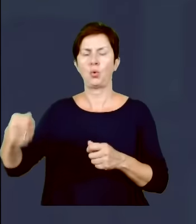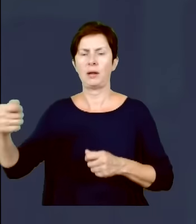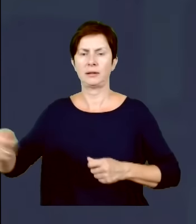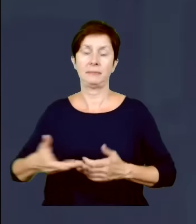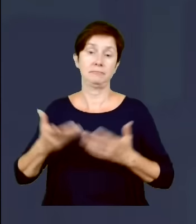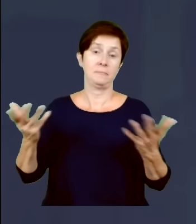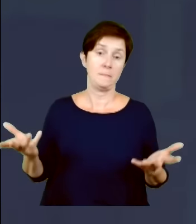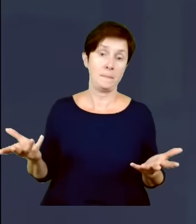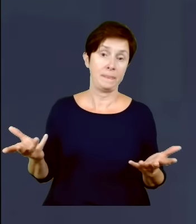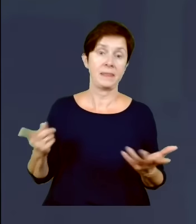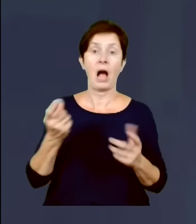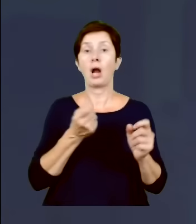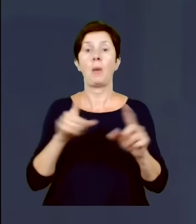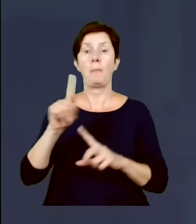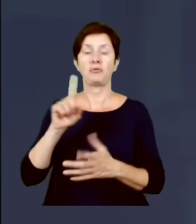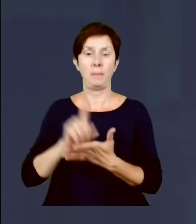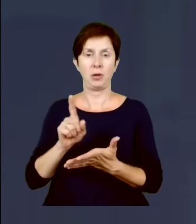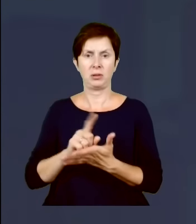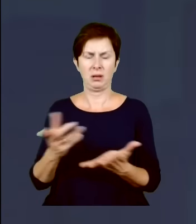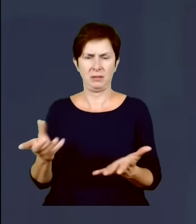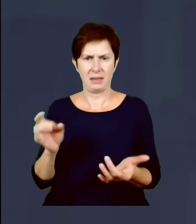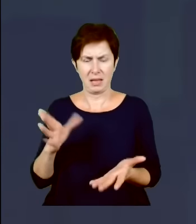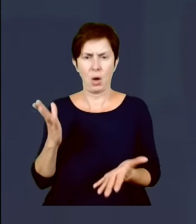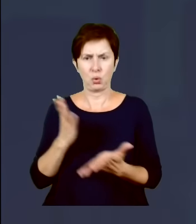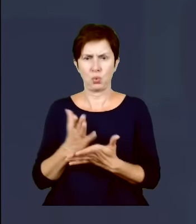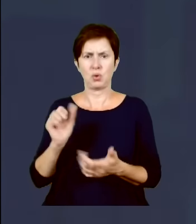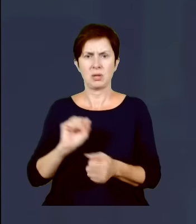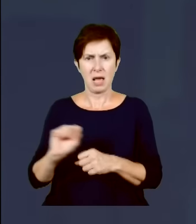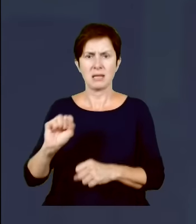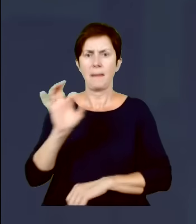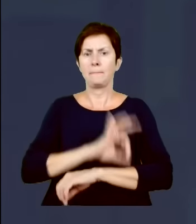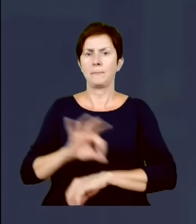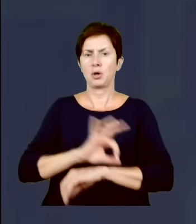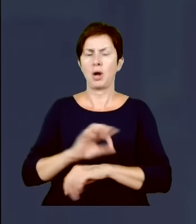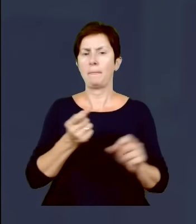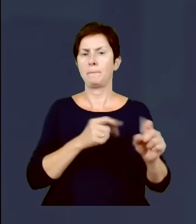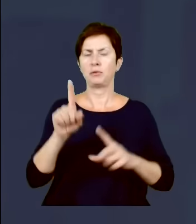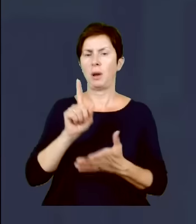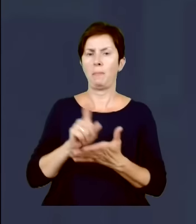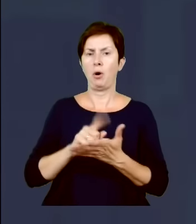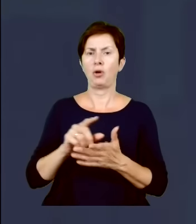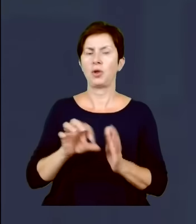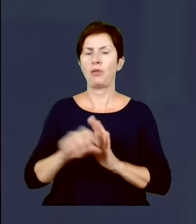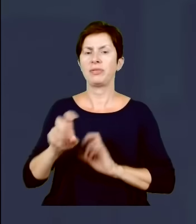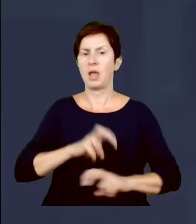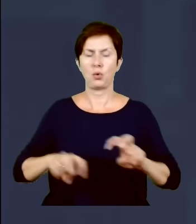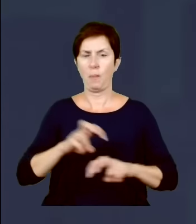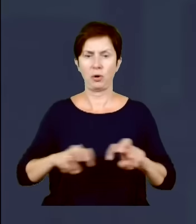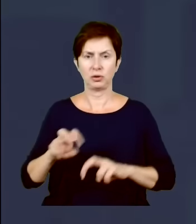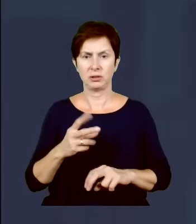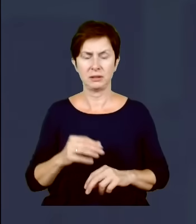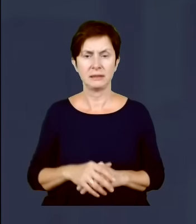tych podwyżkach podatków No już jest projekt dotyczący podwyżki podatku od nieruchomości czyli zakwalifikowania